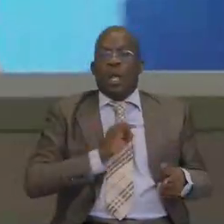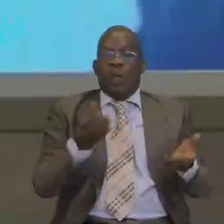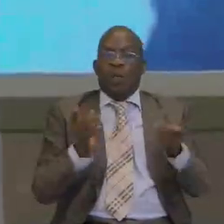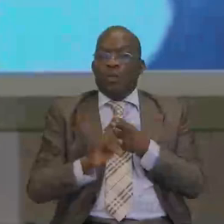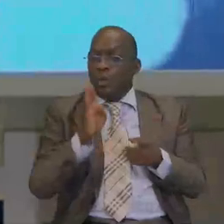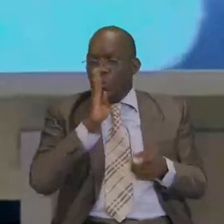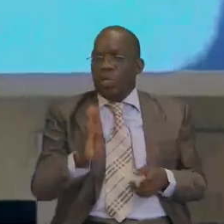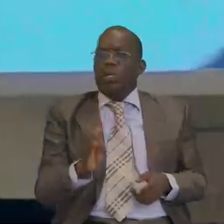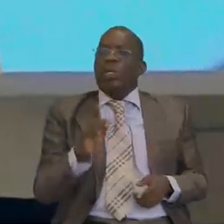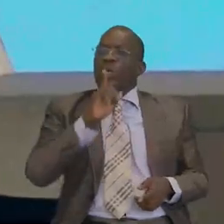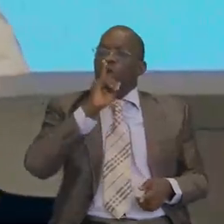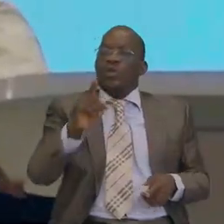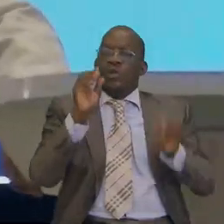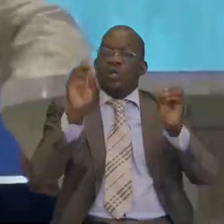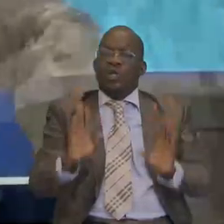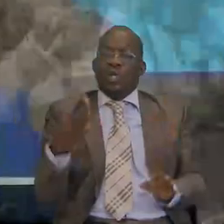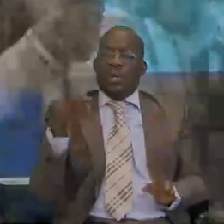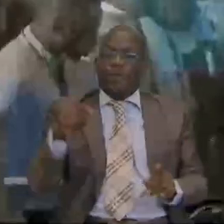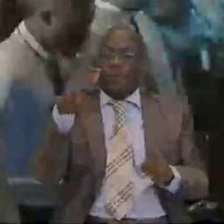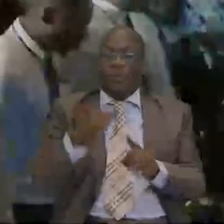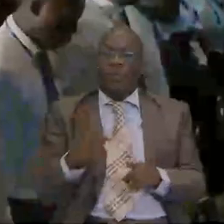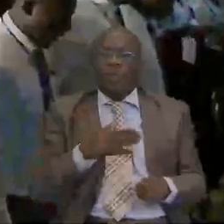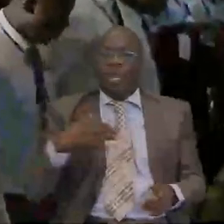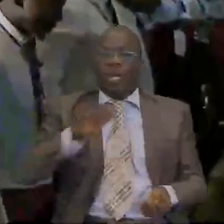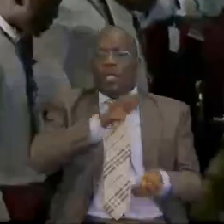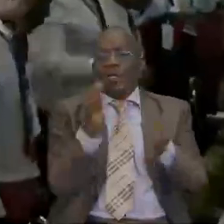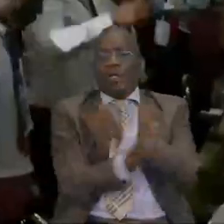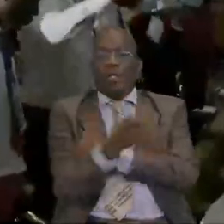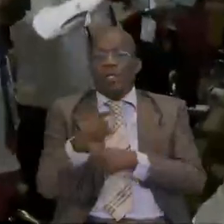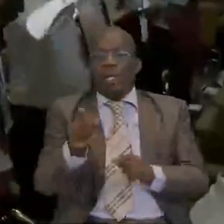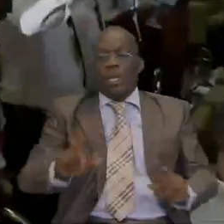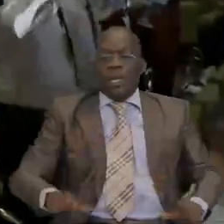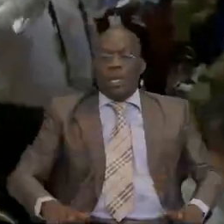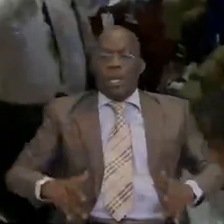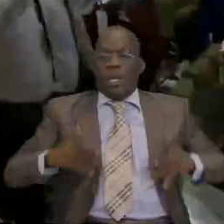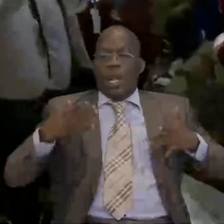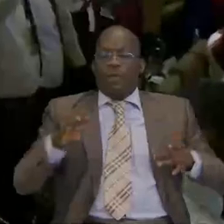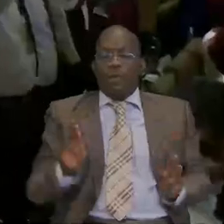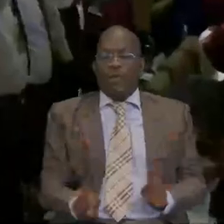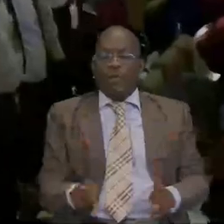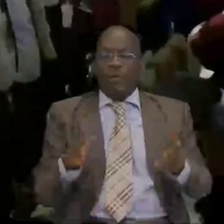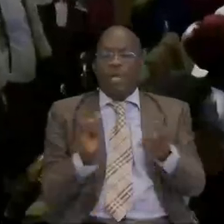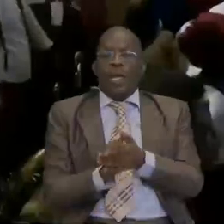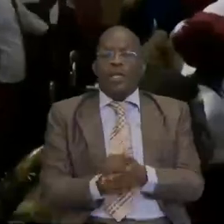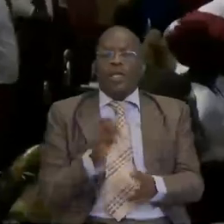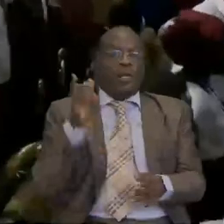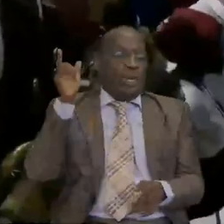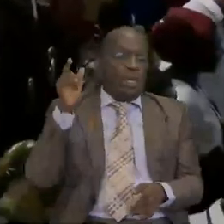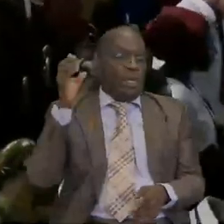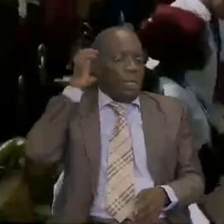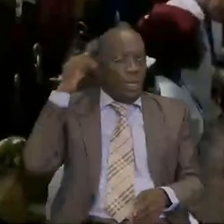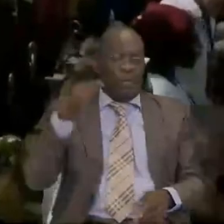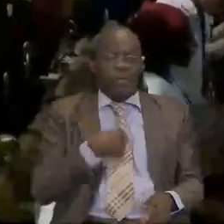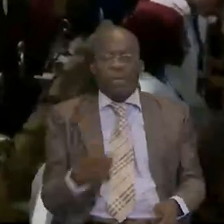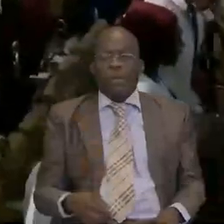de la parole. Et transformer la vie de ceux qui m'écoutent.